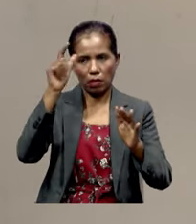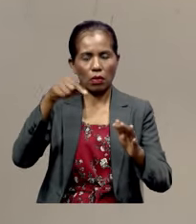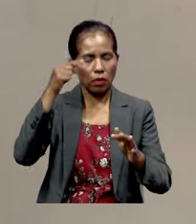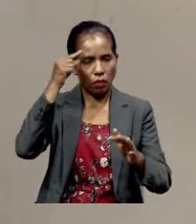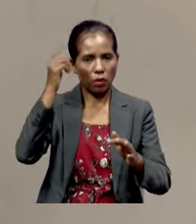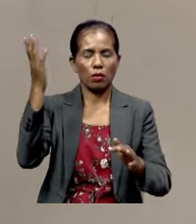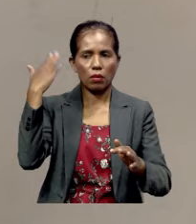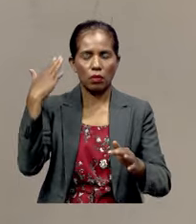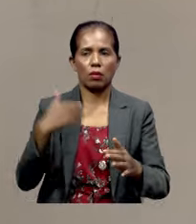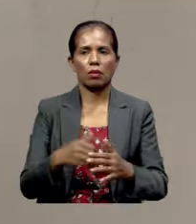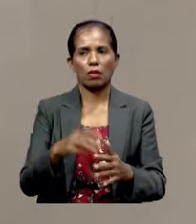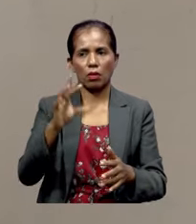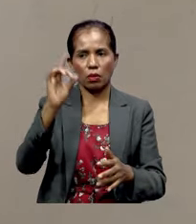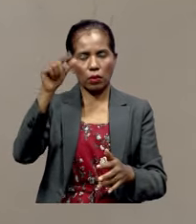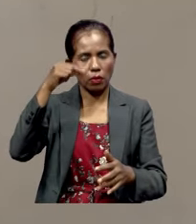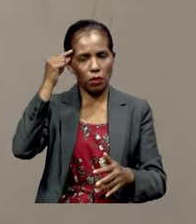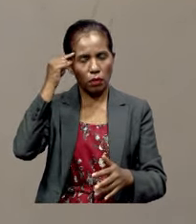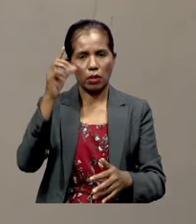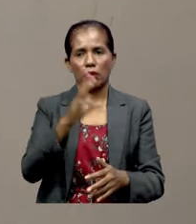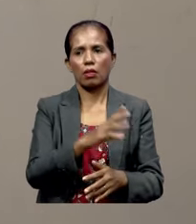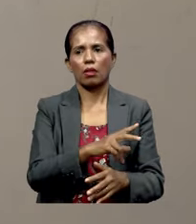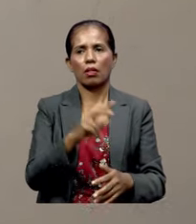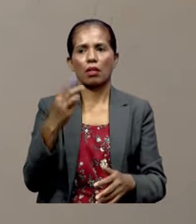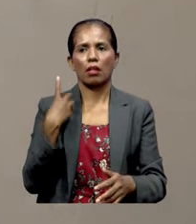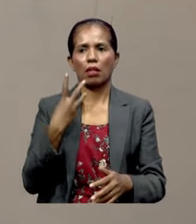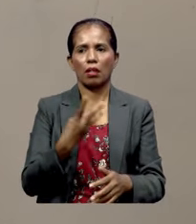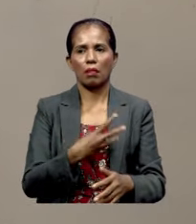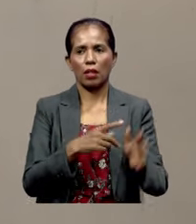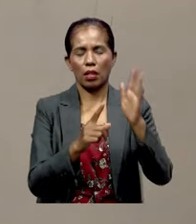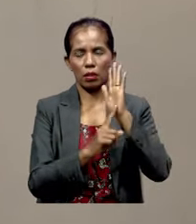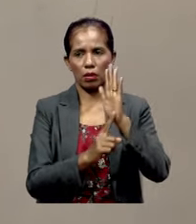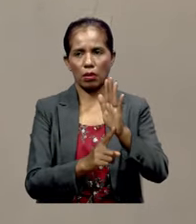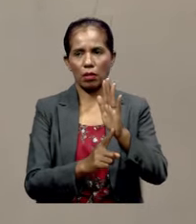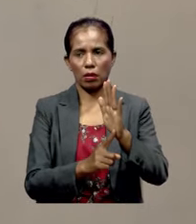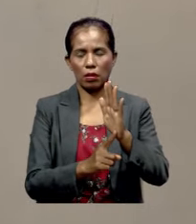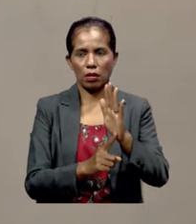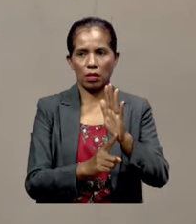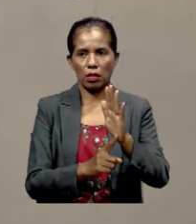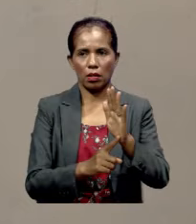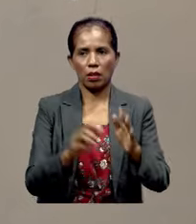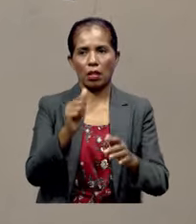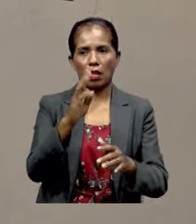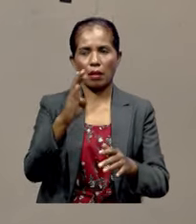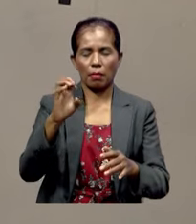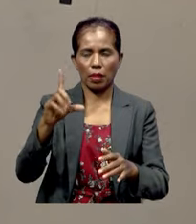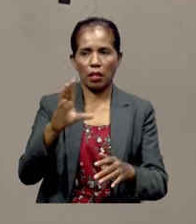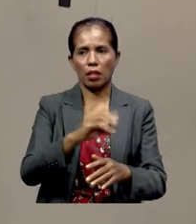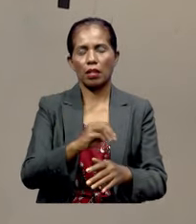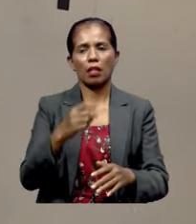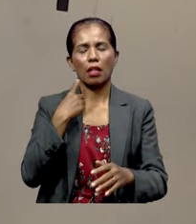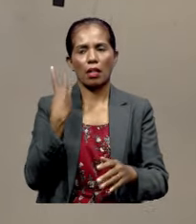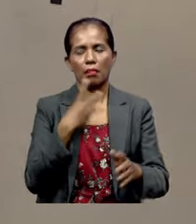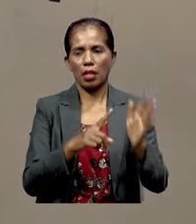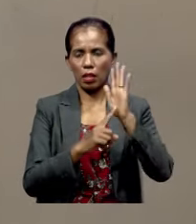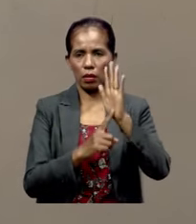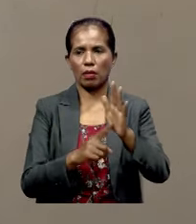ulu ia uitapu governan ia ami atau napa ia si momentu sinal Abel Pires atau Salvador Pires ni tempa me atau napa